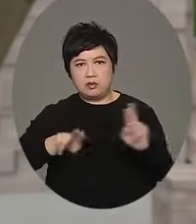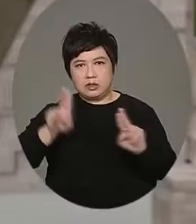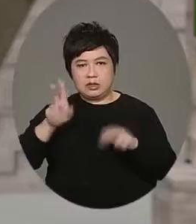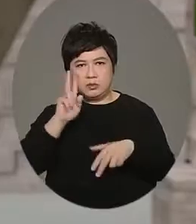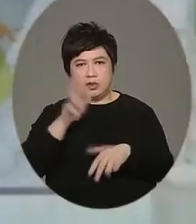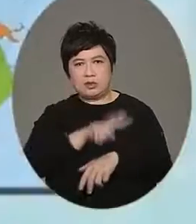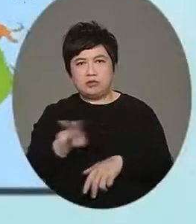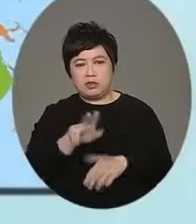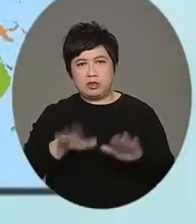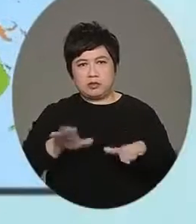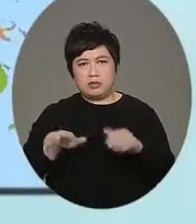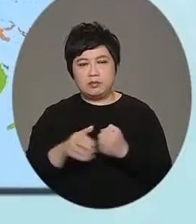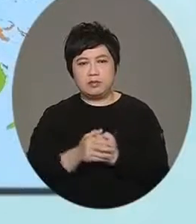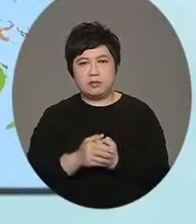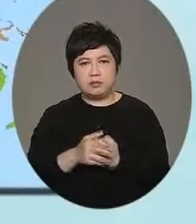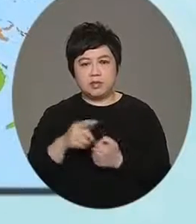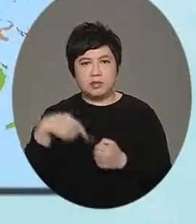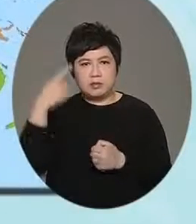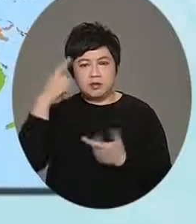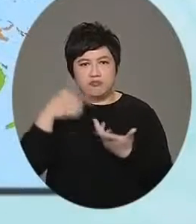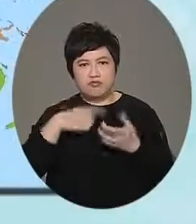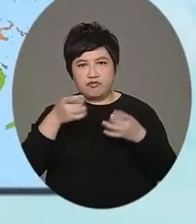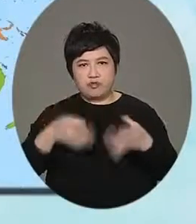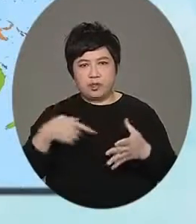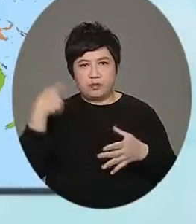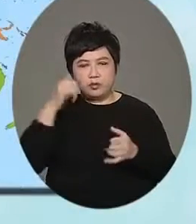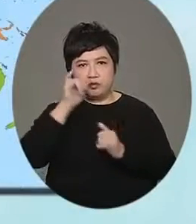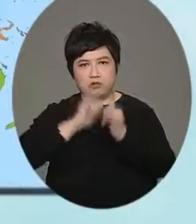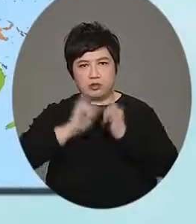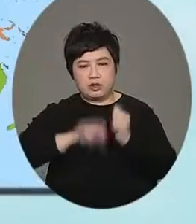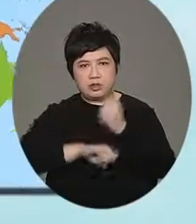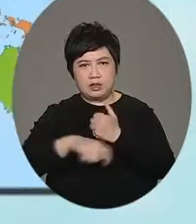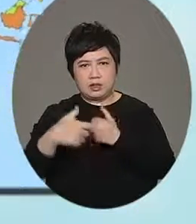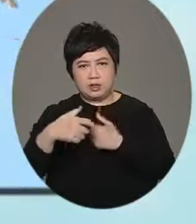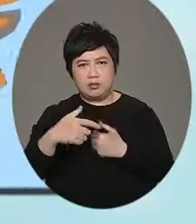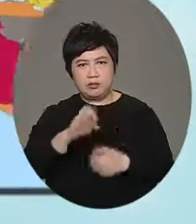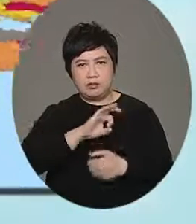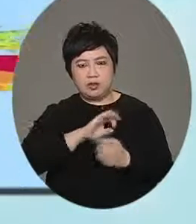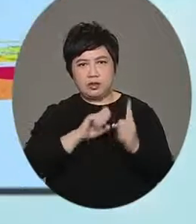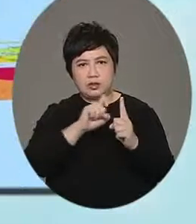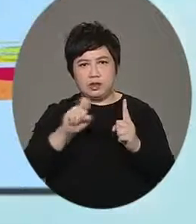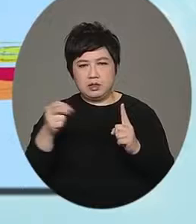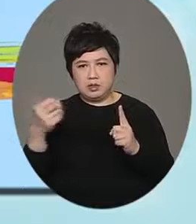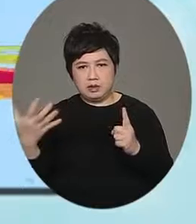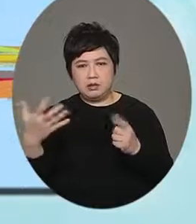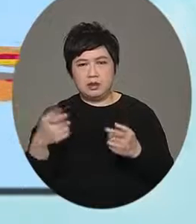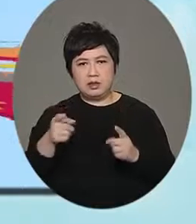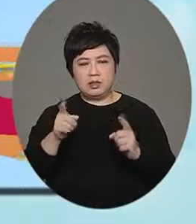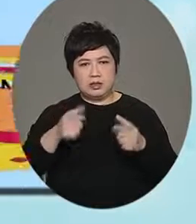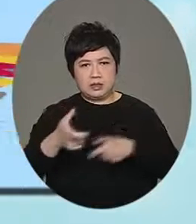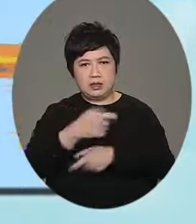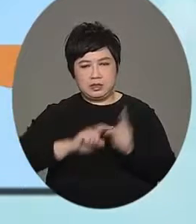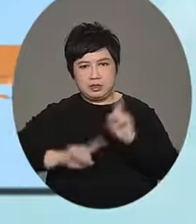別。 美國智庫美國傳統基金會自1995年發表經濟自由度指數報告以